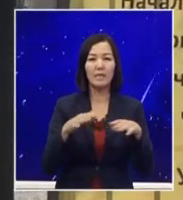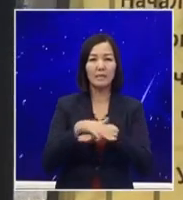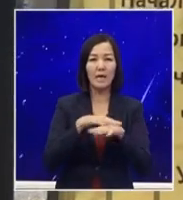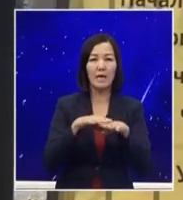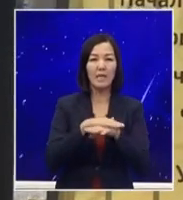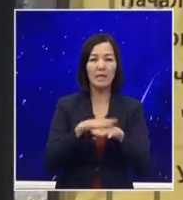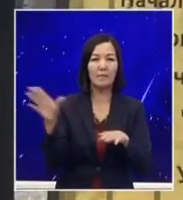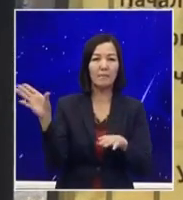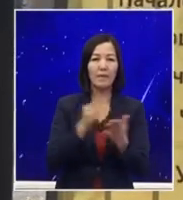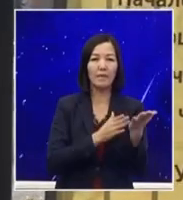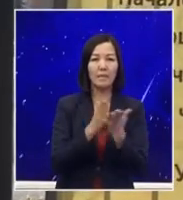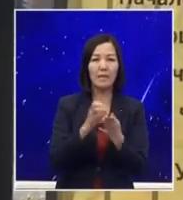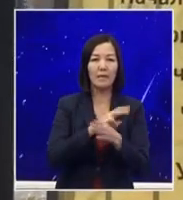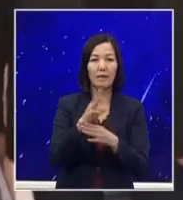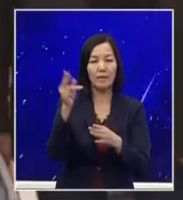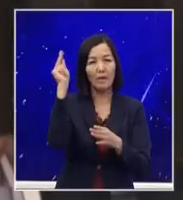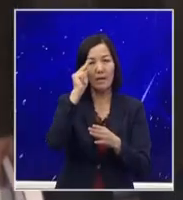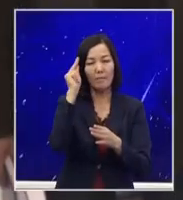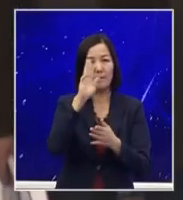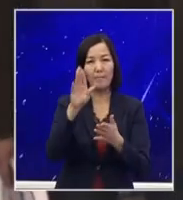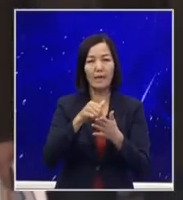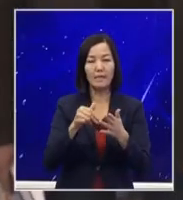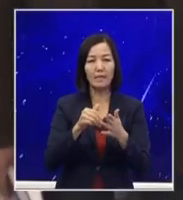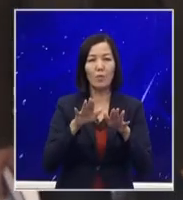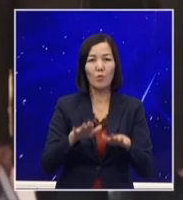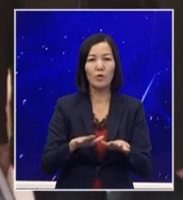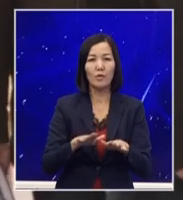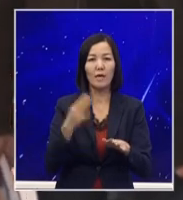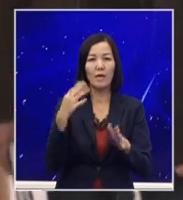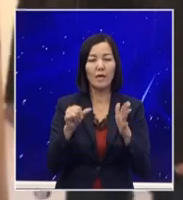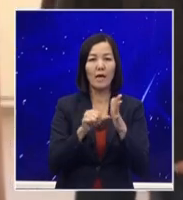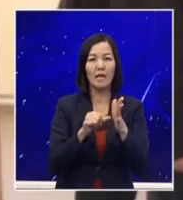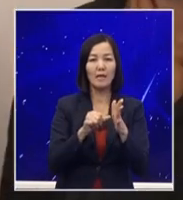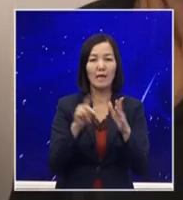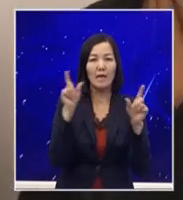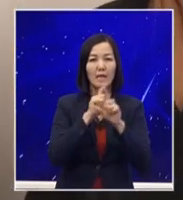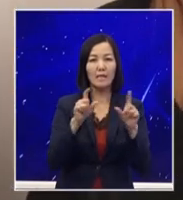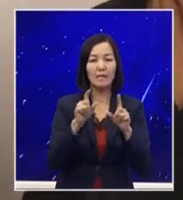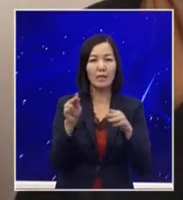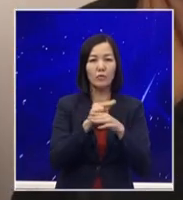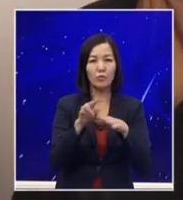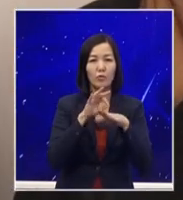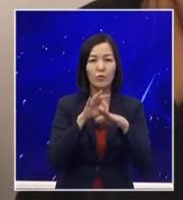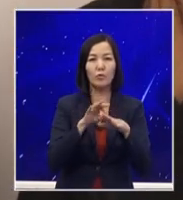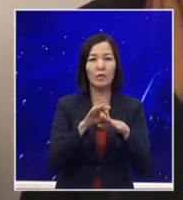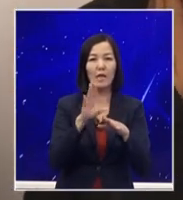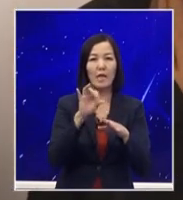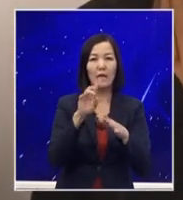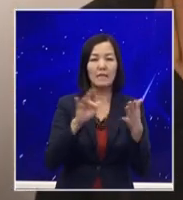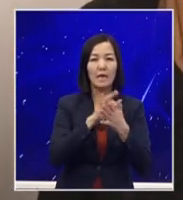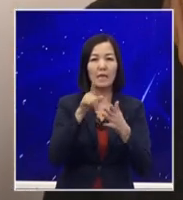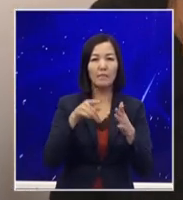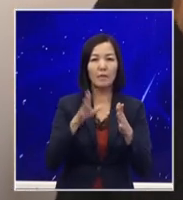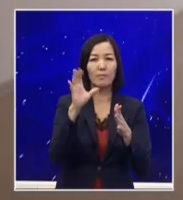тіршілігіндегі барлық саланы қамтиды. Білім беру басты орында. Биыл ауданда 46 нысан ағымдағы жөндеуден өткізілуде. Оның ішінде Есік қаласындағы